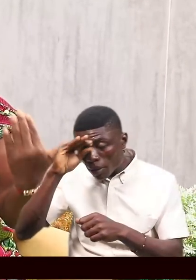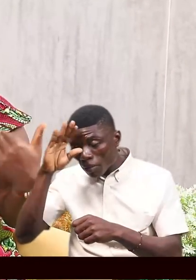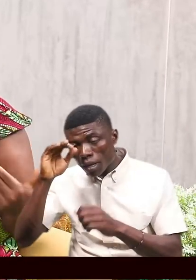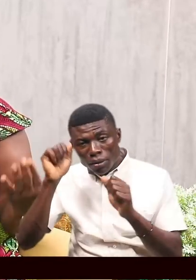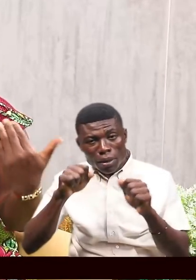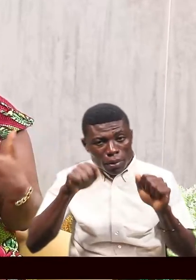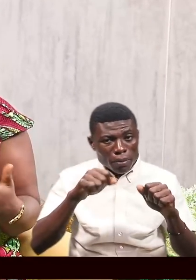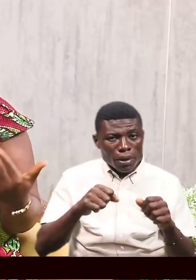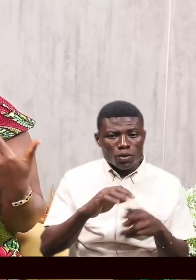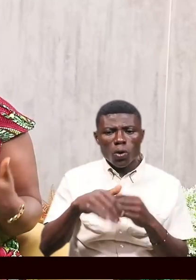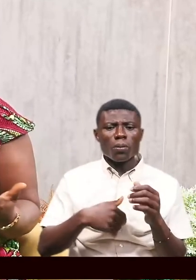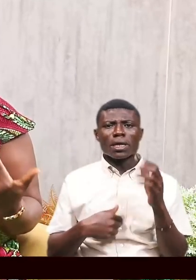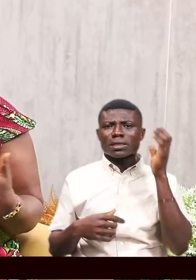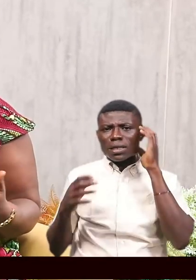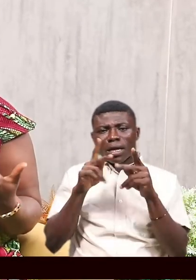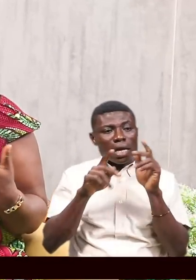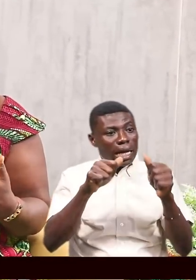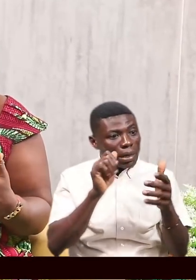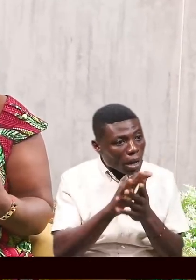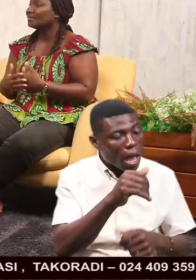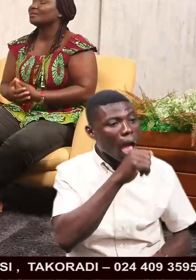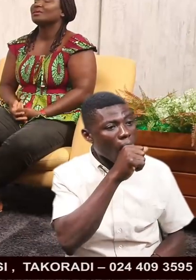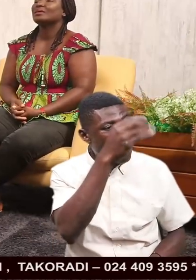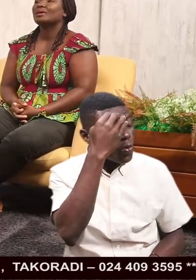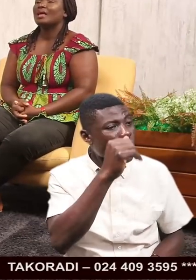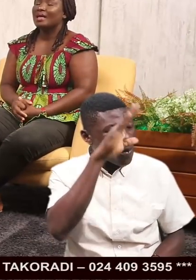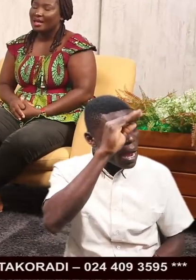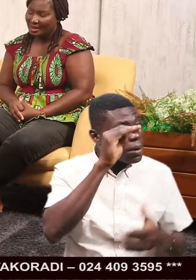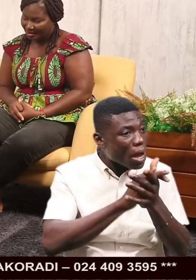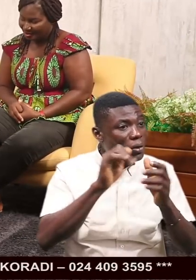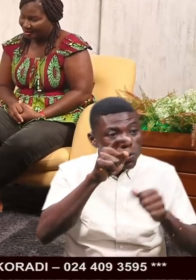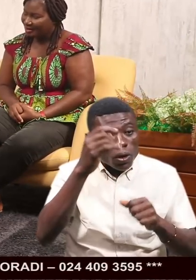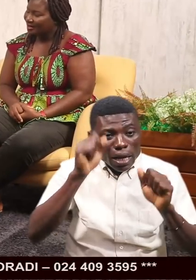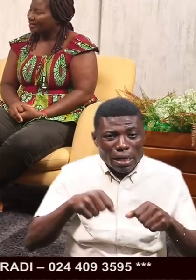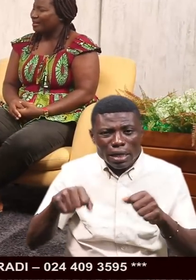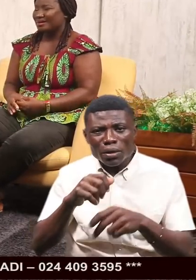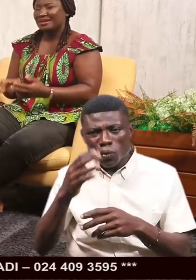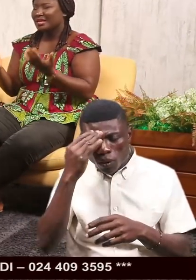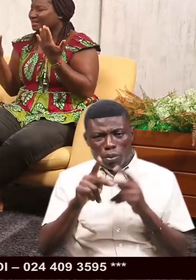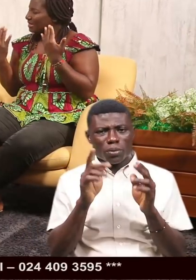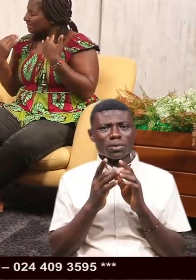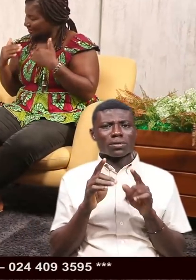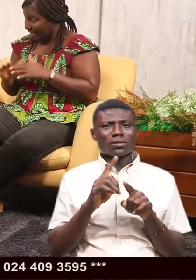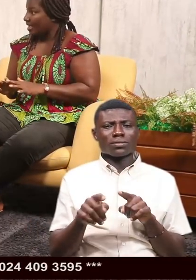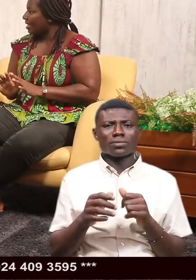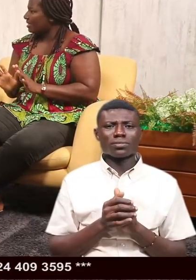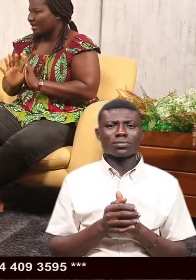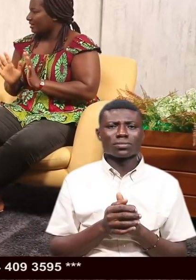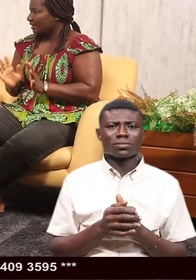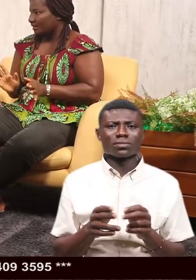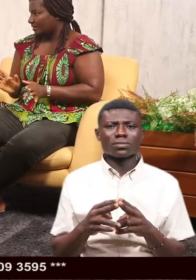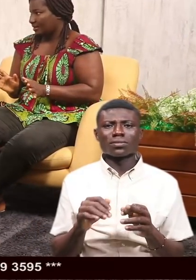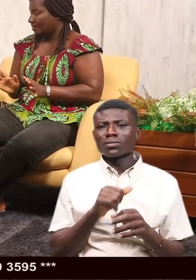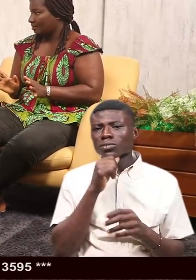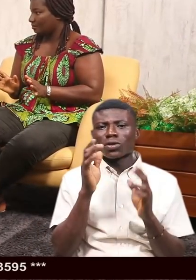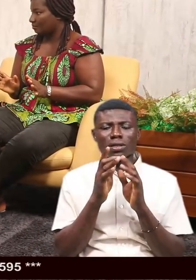meti sansam ni nyina mi wa kofo na recommend ni maam ana so e link e mo enti meti